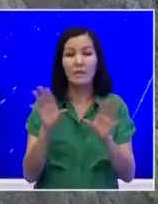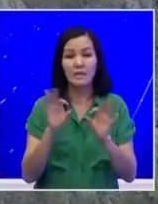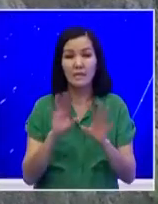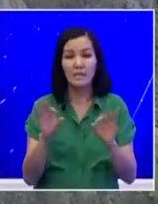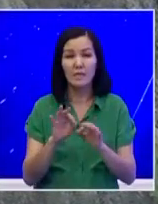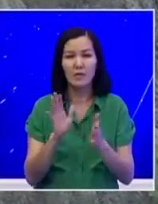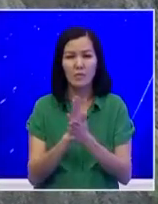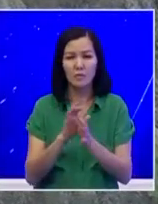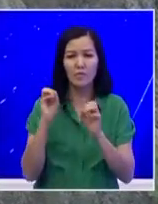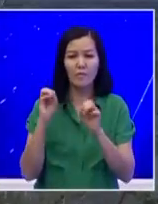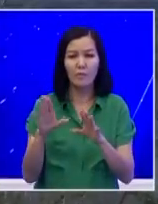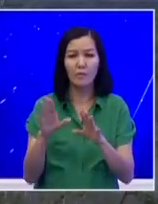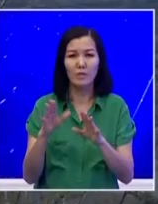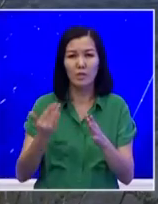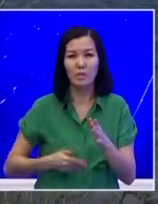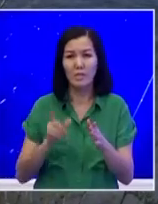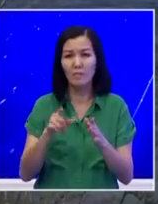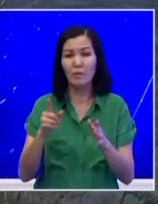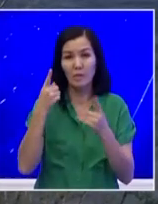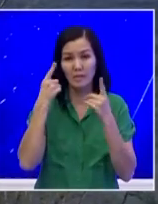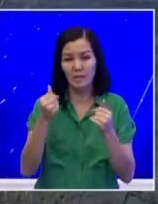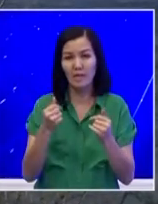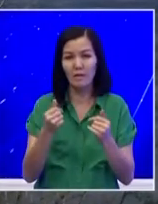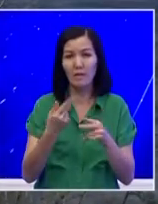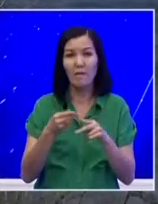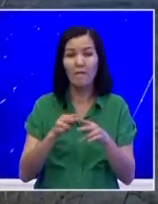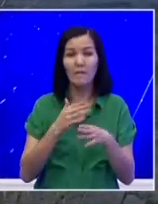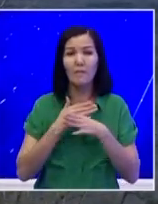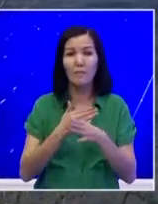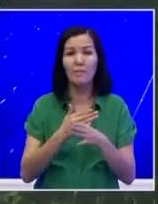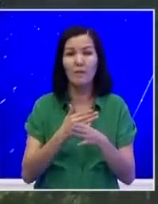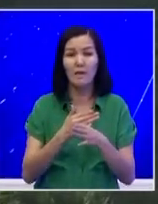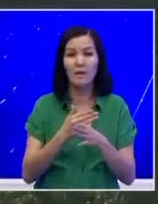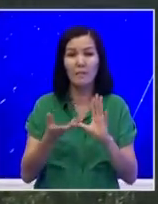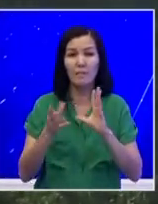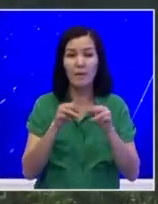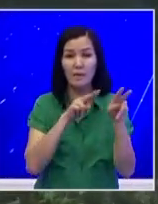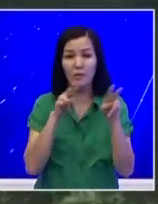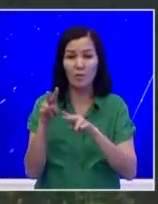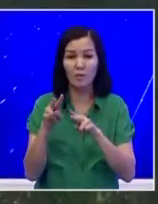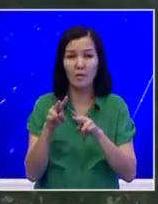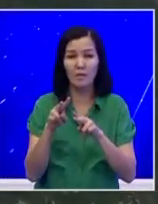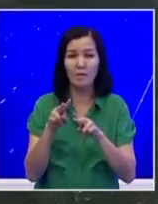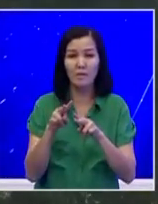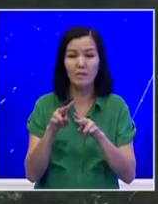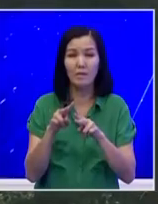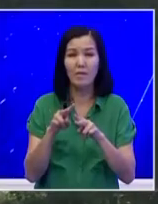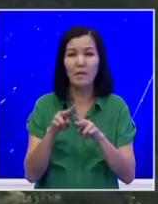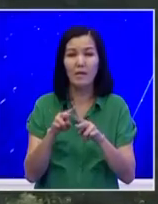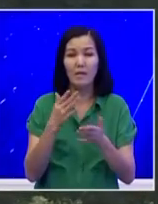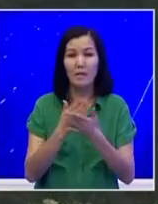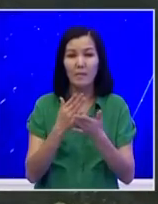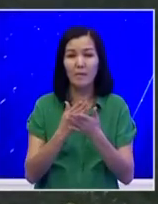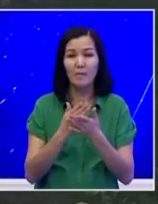кучах мусора, выброшенных жителями города, они знают. Им в этом помогает космический мониторинг. Благодаря геопорталу они с точностью до метра